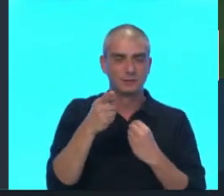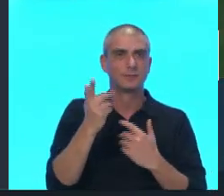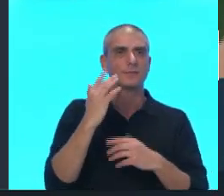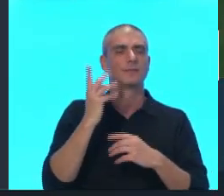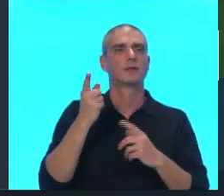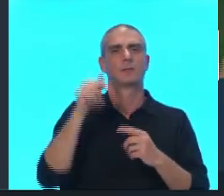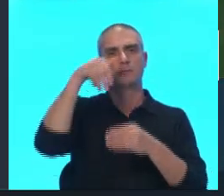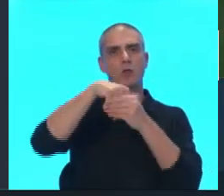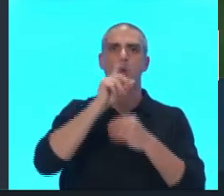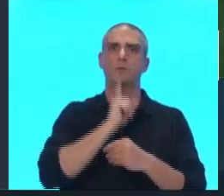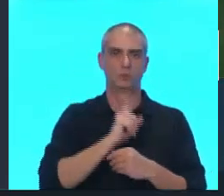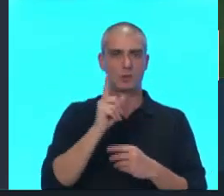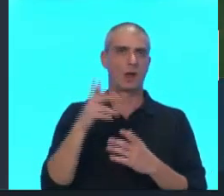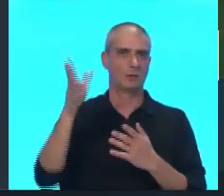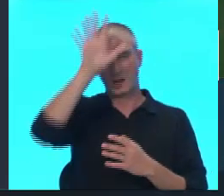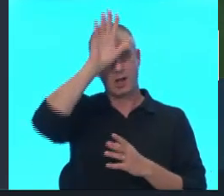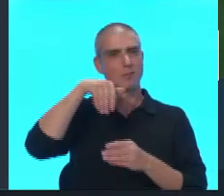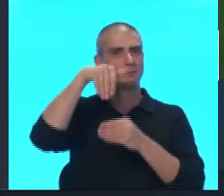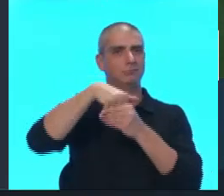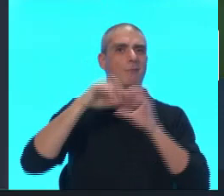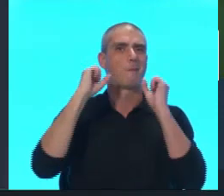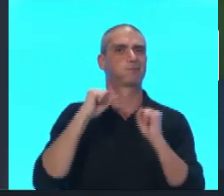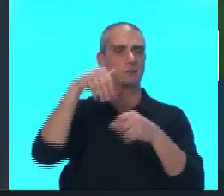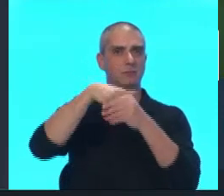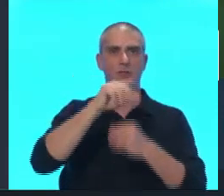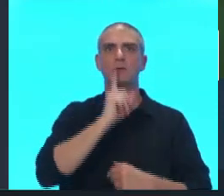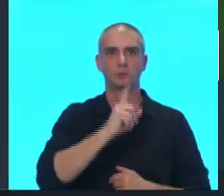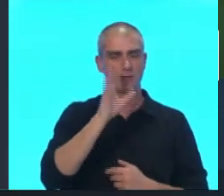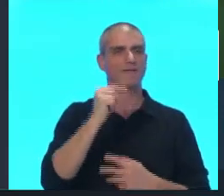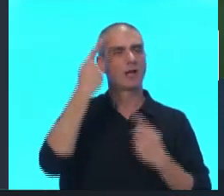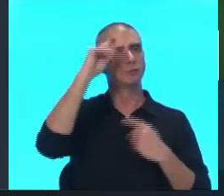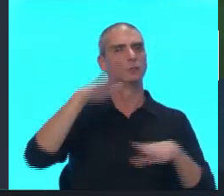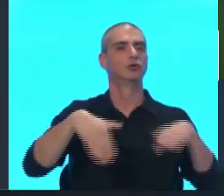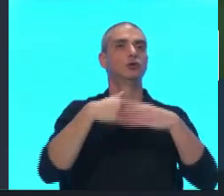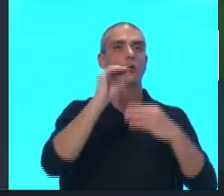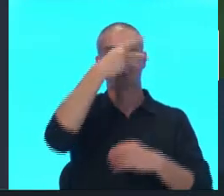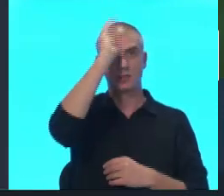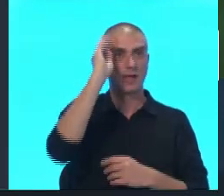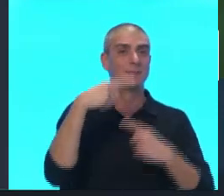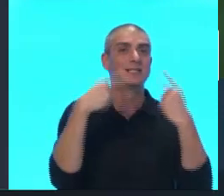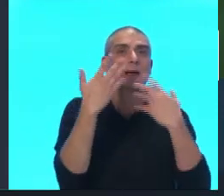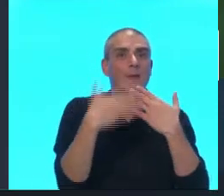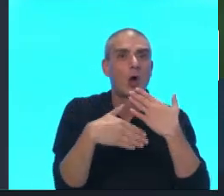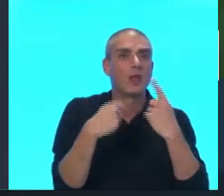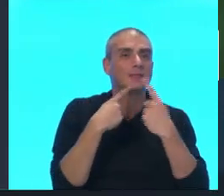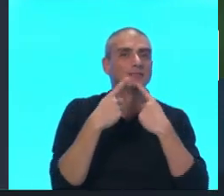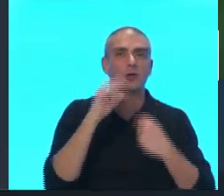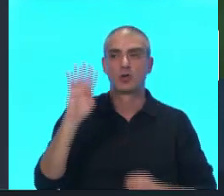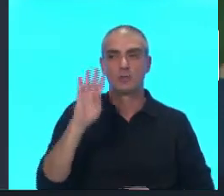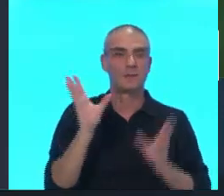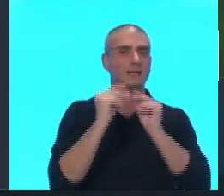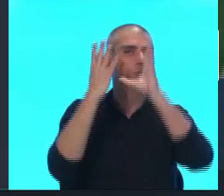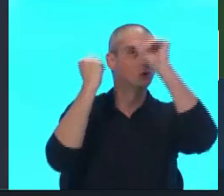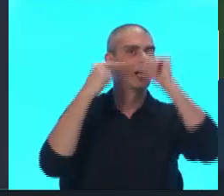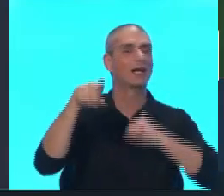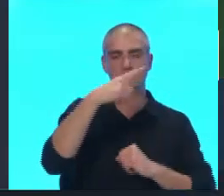האיראנית בסוריה, התוכנית להתבססות איראנית בסוריה, וגם על יוזמת השלום של טראמפ. רק נגיד שבימים האחרונים, בשיחות של נתניהו עם שגררים,